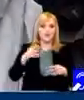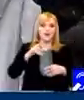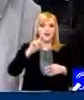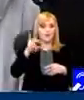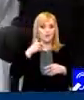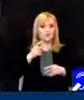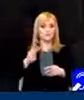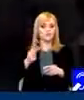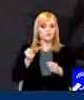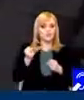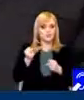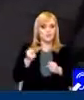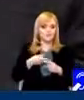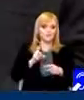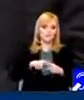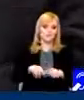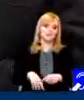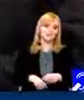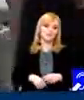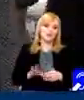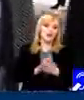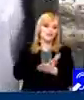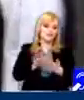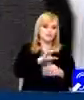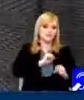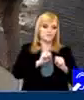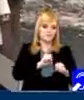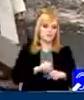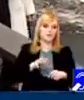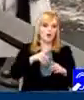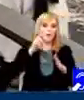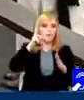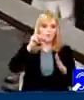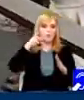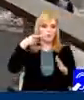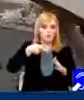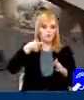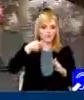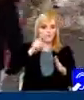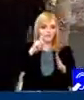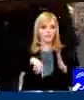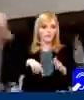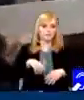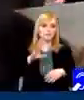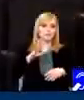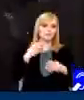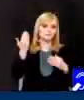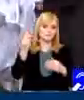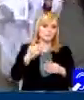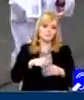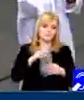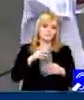pe creștetul capului, în semn de pocăință și convertire. Cei peste 1000 de credincioși romano-catolici au pornit de la Biserica franceză Sacré-Cœur